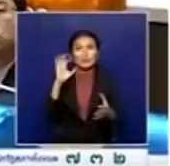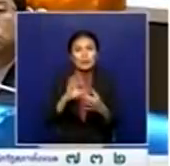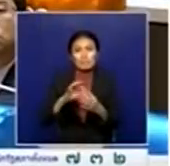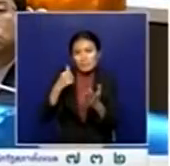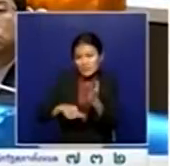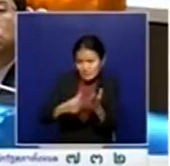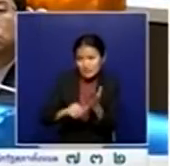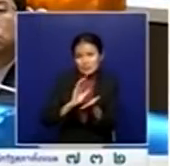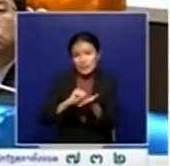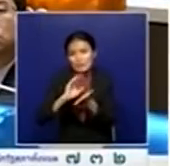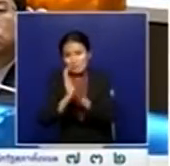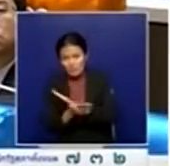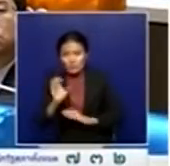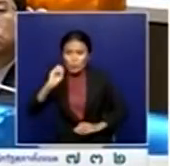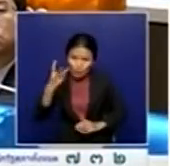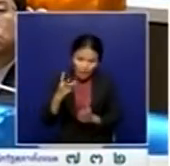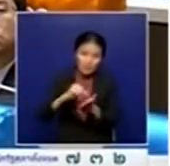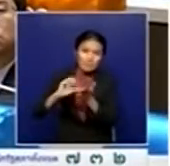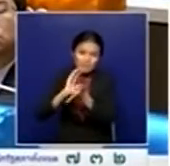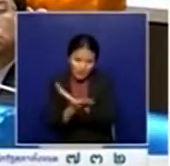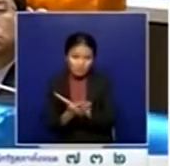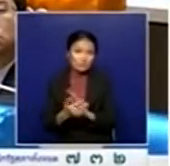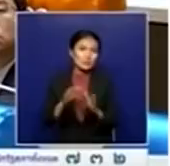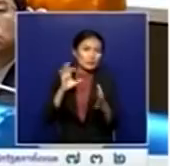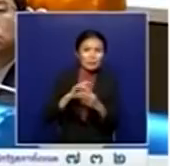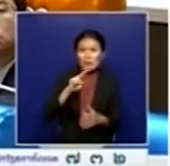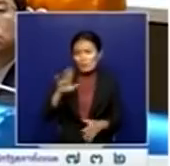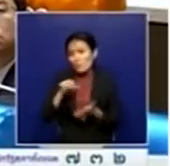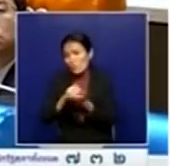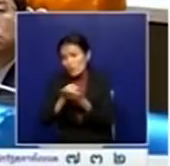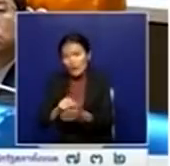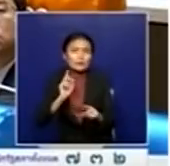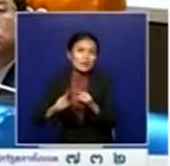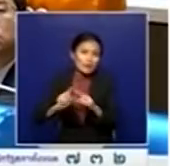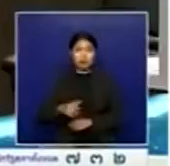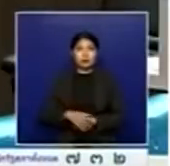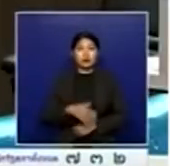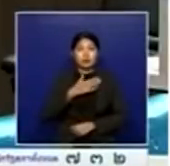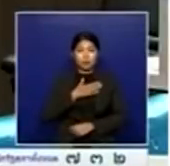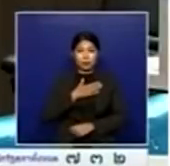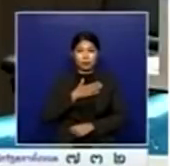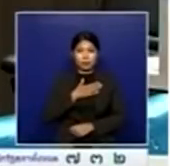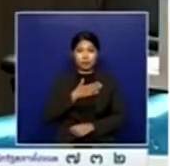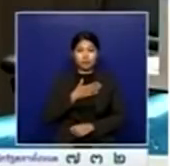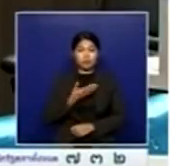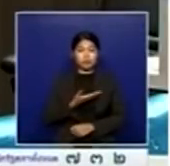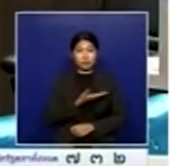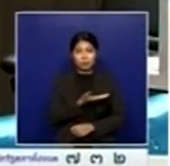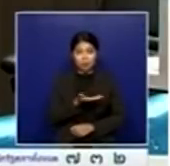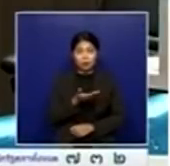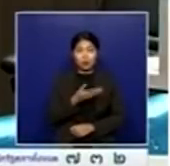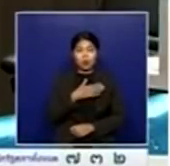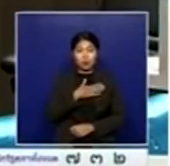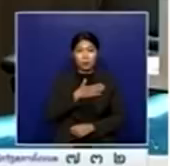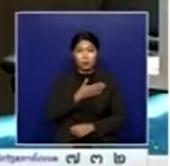ที่เมื่อวานนี้เราก็วิเคราะห์การเรื่องของอาจารย์ณฐพรจบประยูรเพราะว่าความเคลื่อนไหวในเรื่องของการแก้ไขรัฐธรรมนูญเนี่ยก็มี